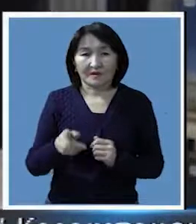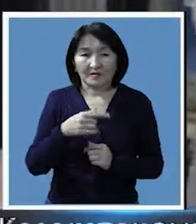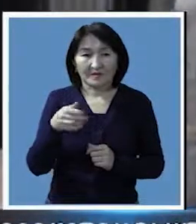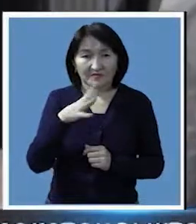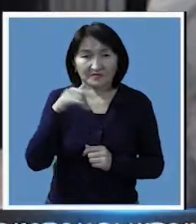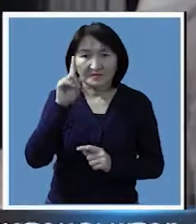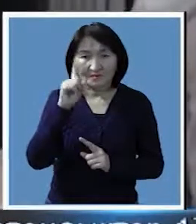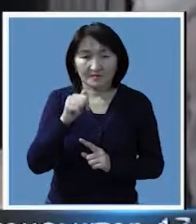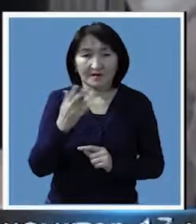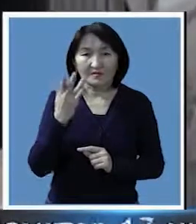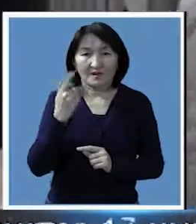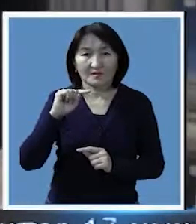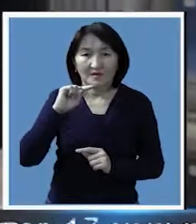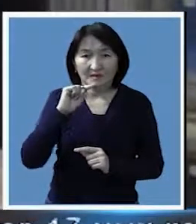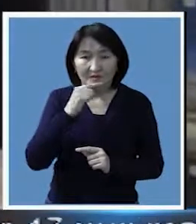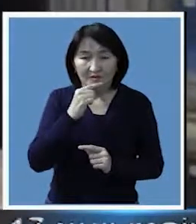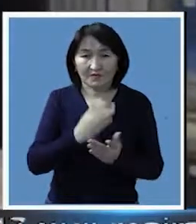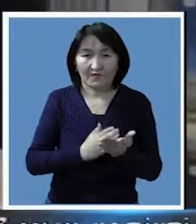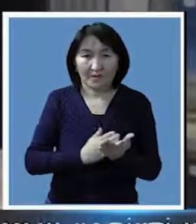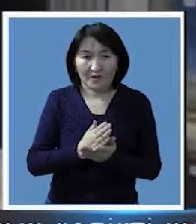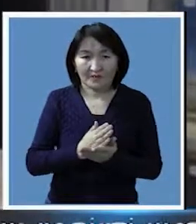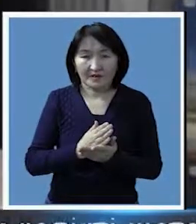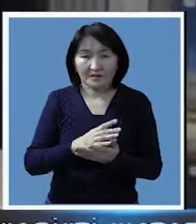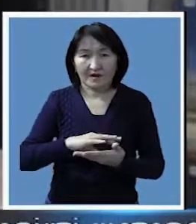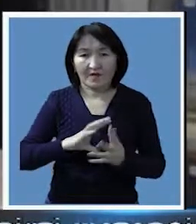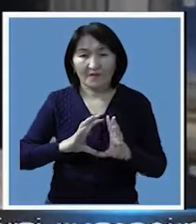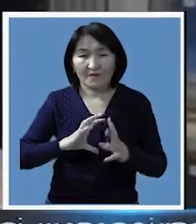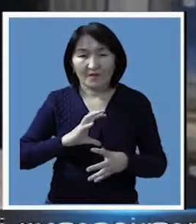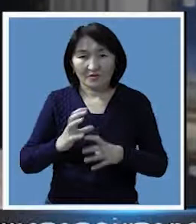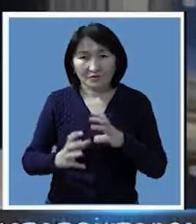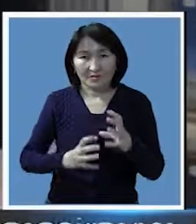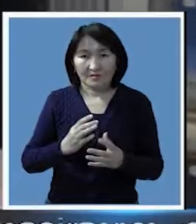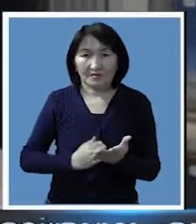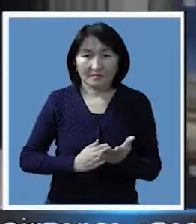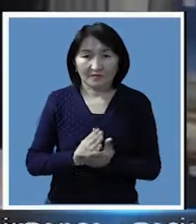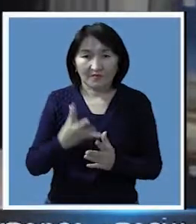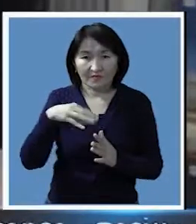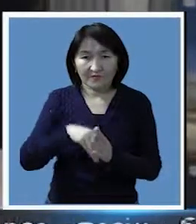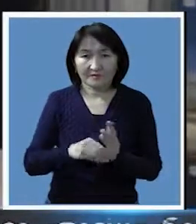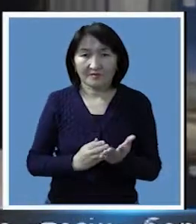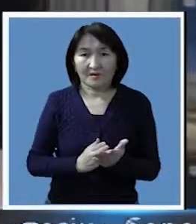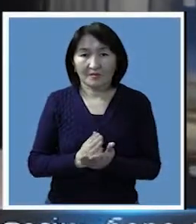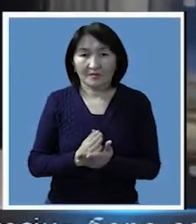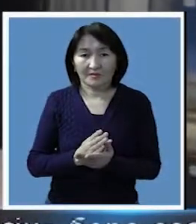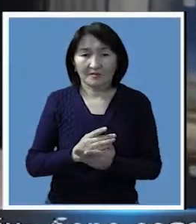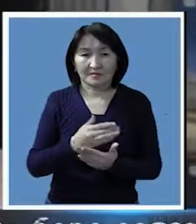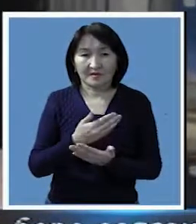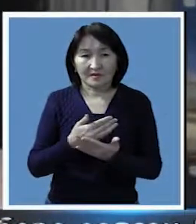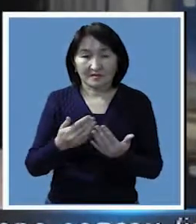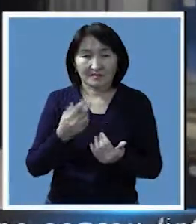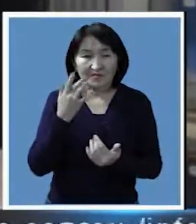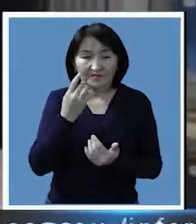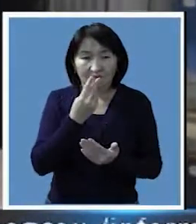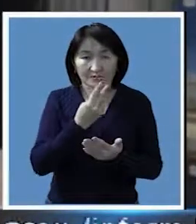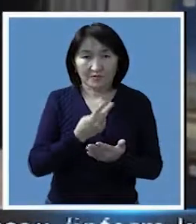арасында экономикалық саясат, халықаралық саясат, ішкі саясат, соған әртүрлі жан жақта қараймыз. Әрине